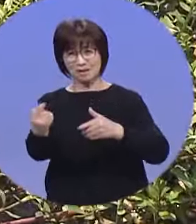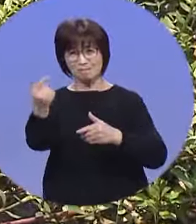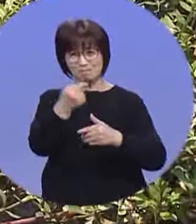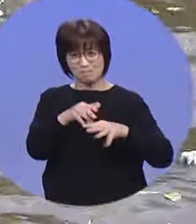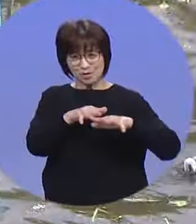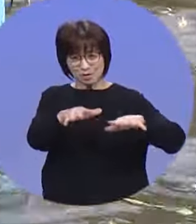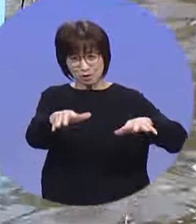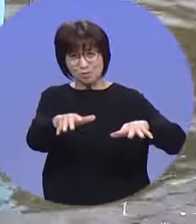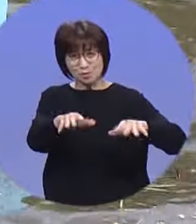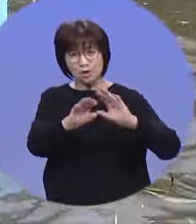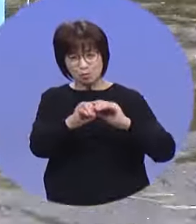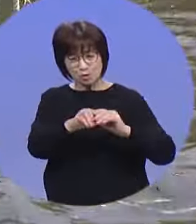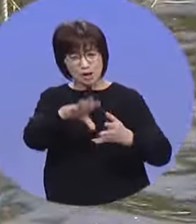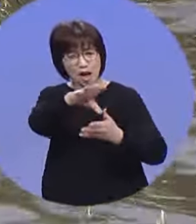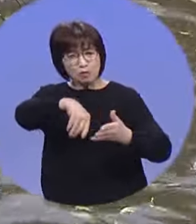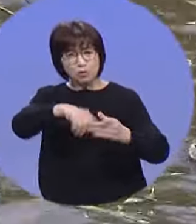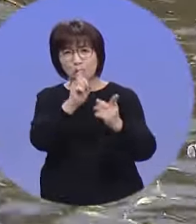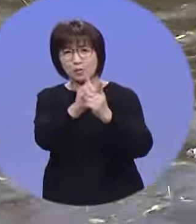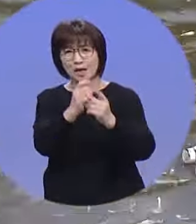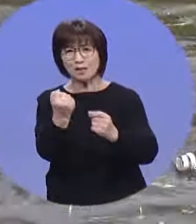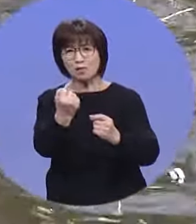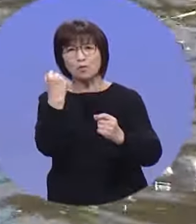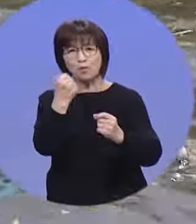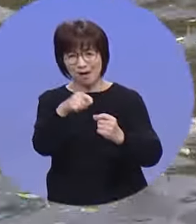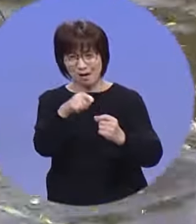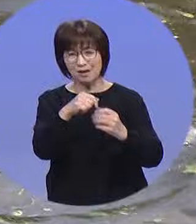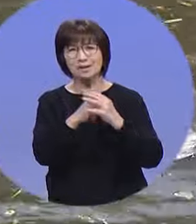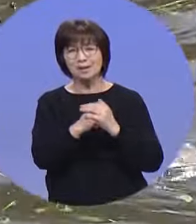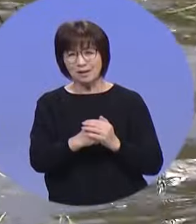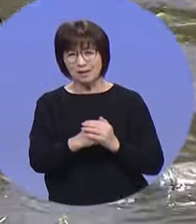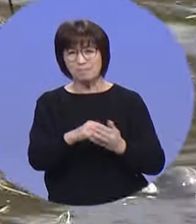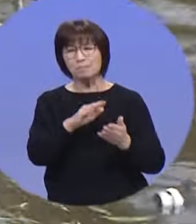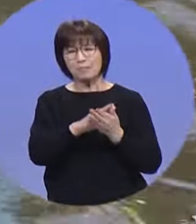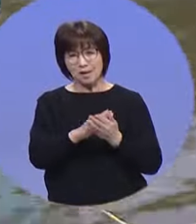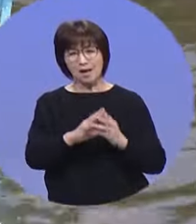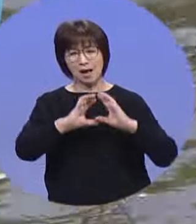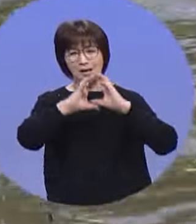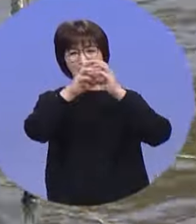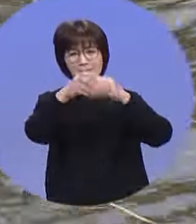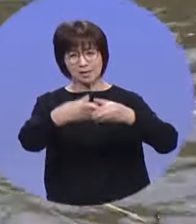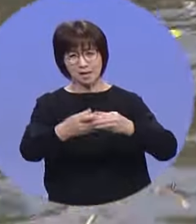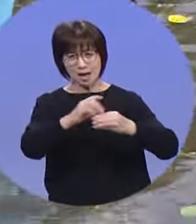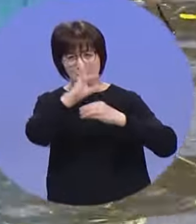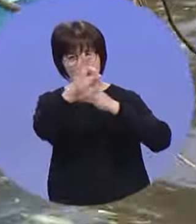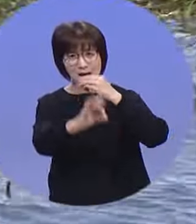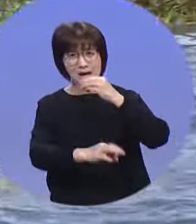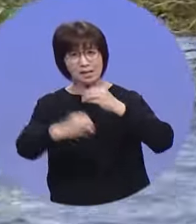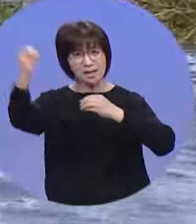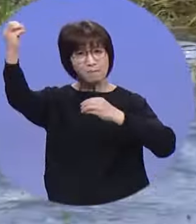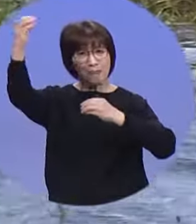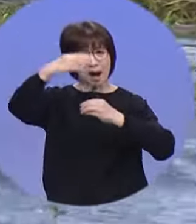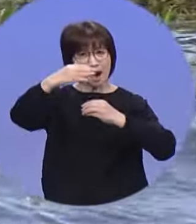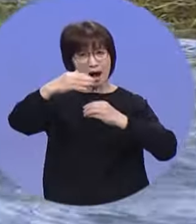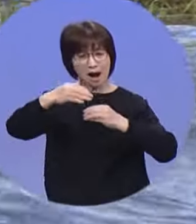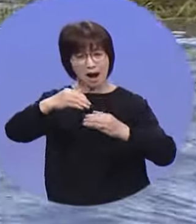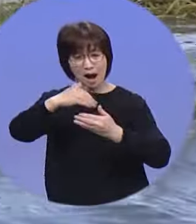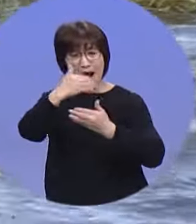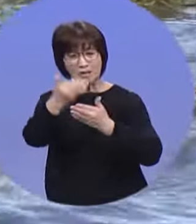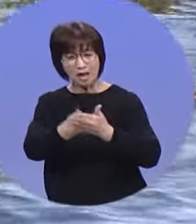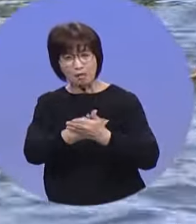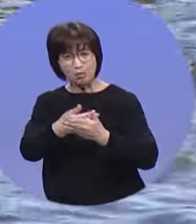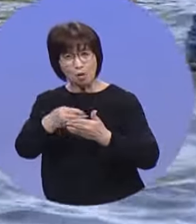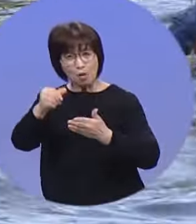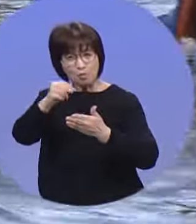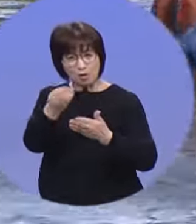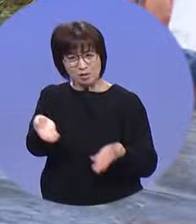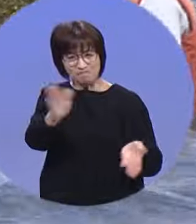について駆除などの対策を強化するほか、衛星画像を活用して残土などの不適正な埋め立ての